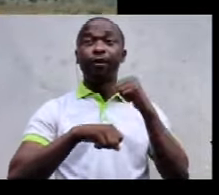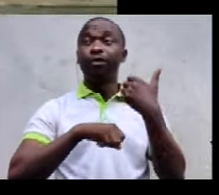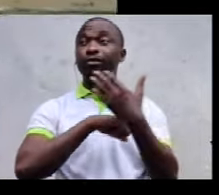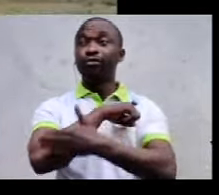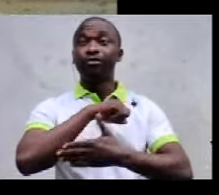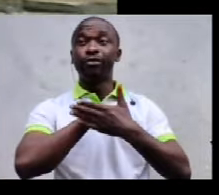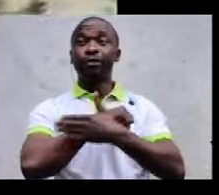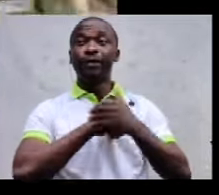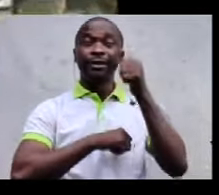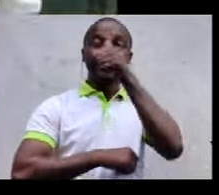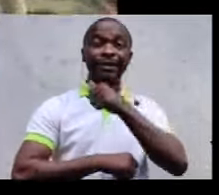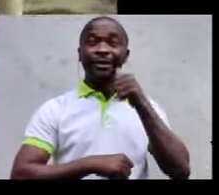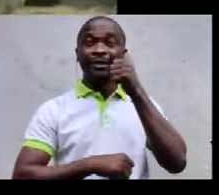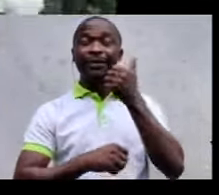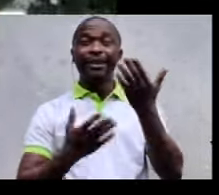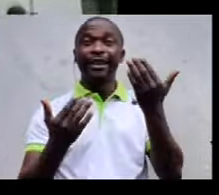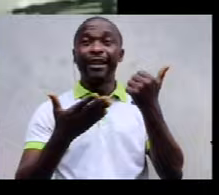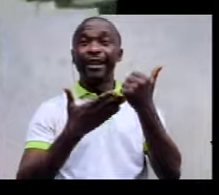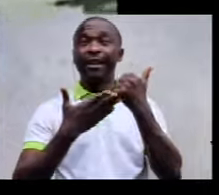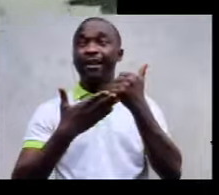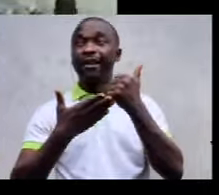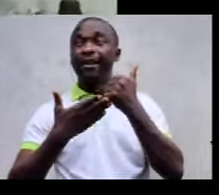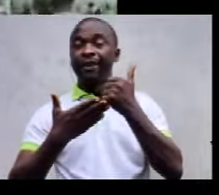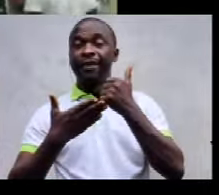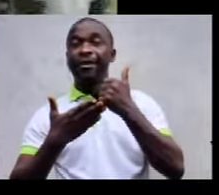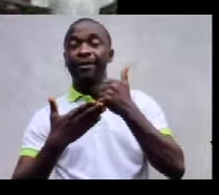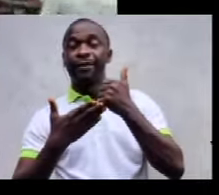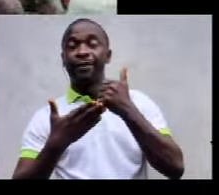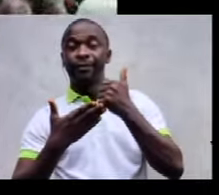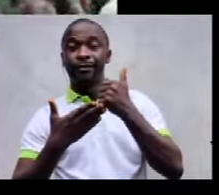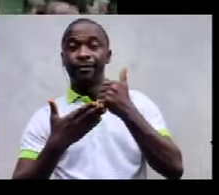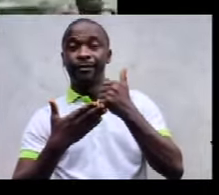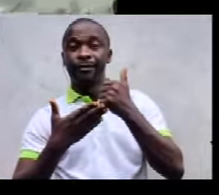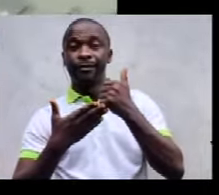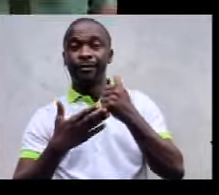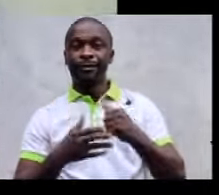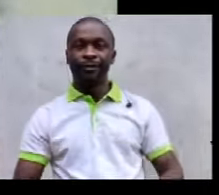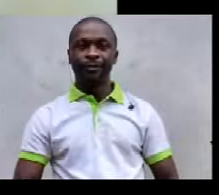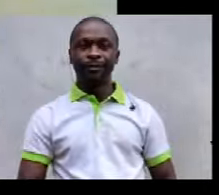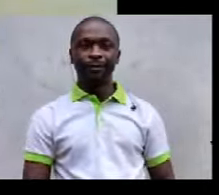communauté internationale pour un élan de solidarité suite à cette catastrophe.